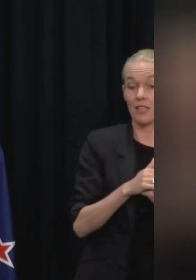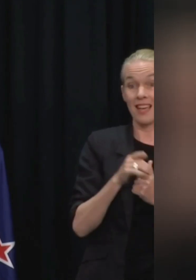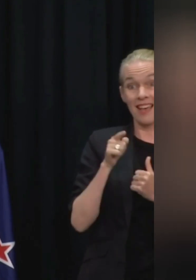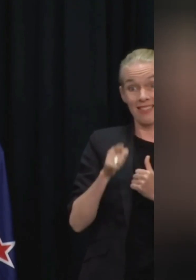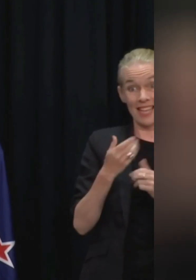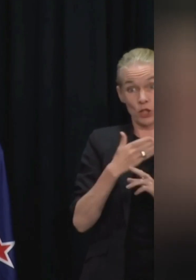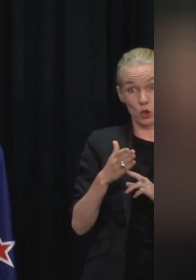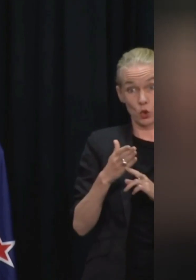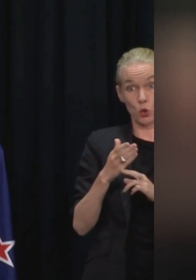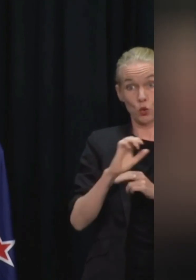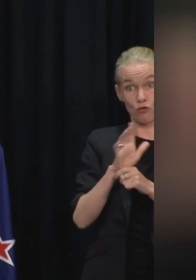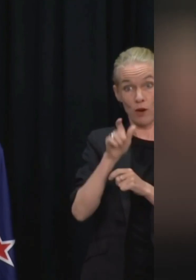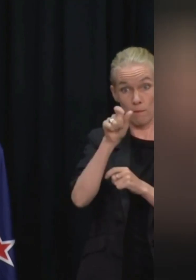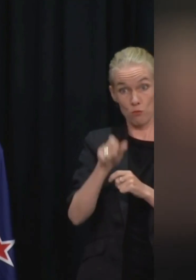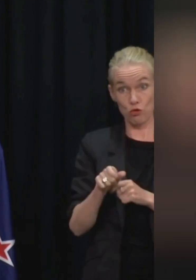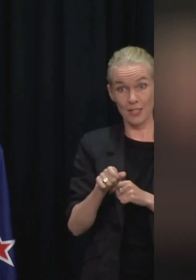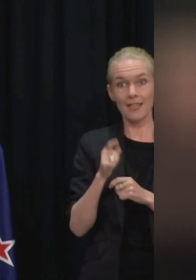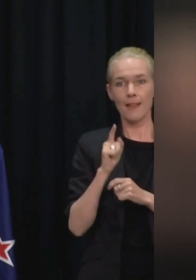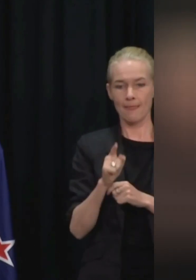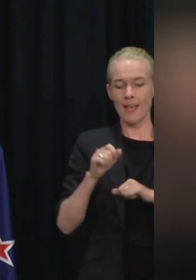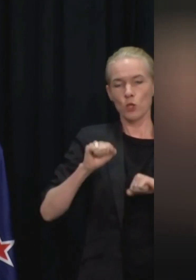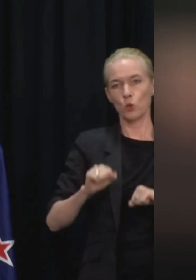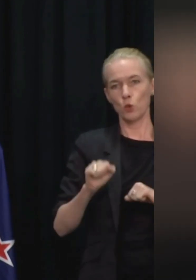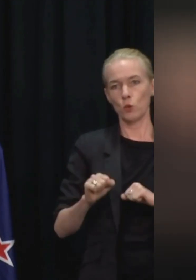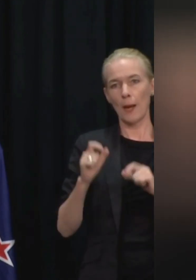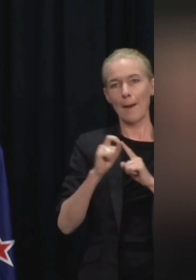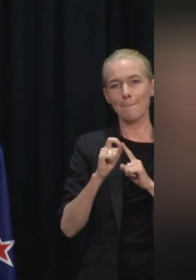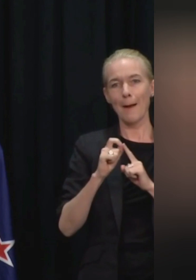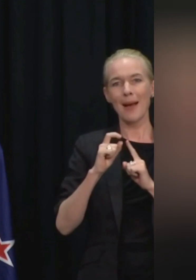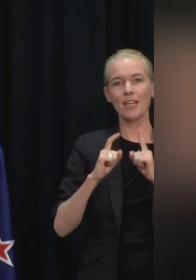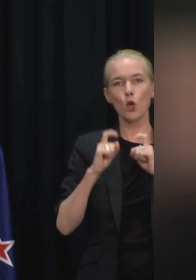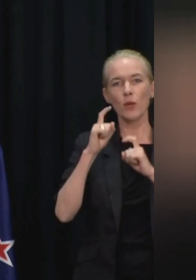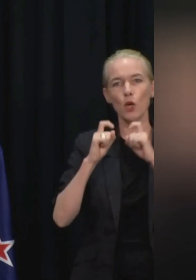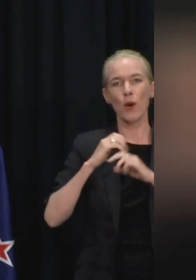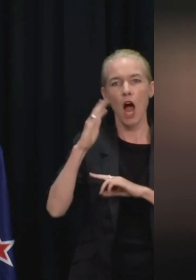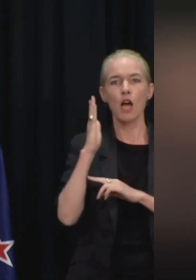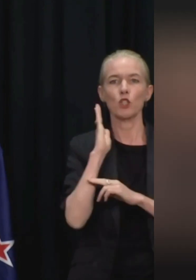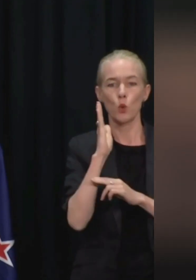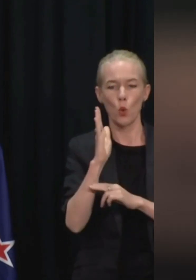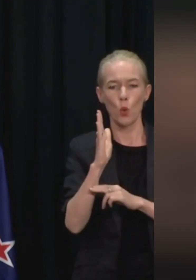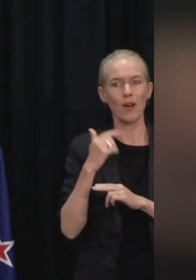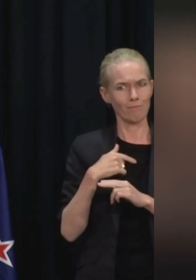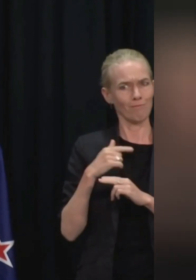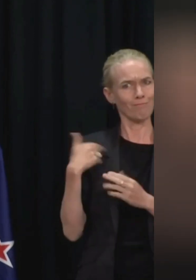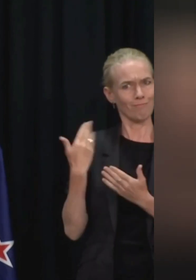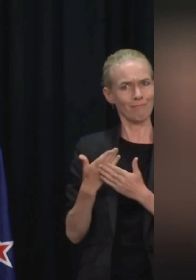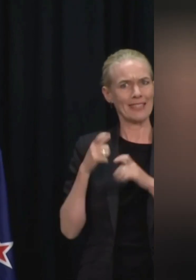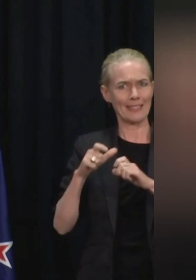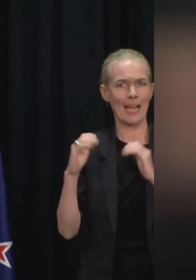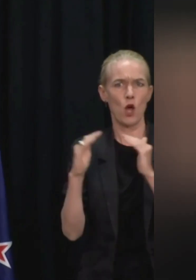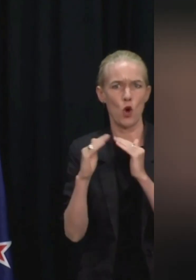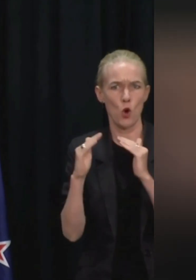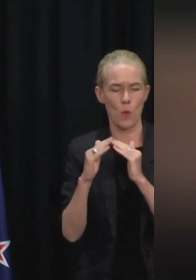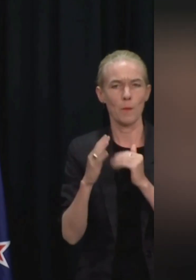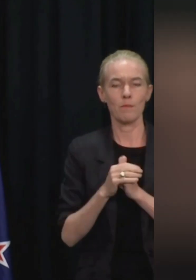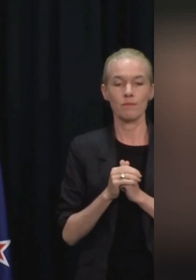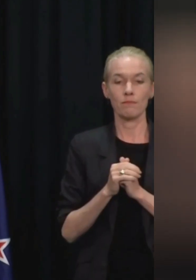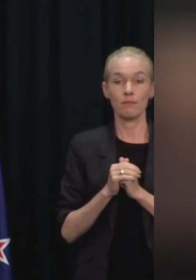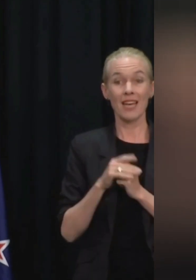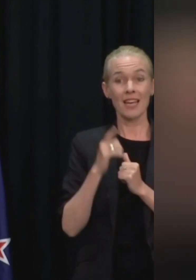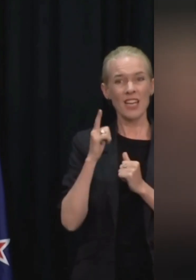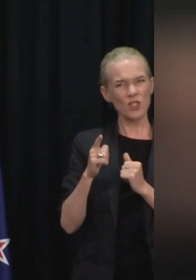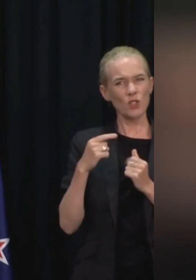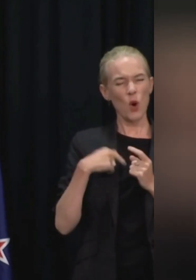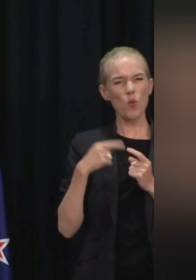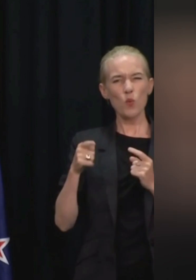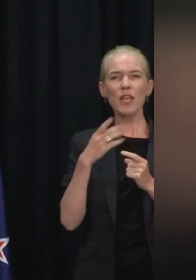정부는 20일 이후에 뉴질랜드에서 온 사람들에게 진단검사를 즉각 받을 것과 이제